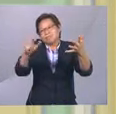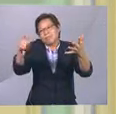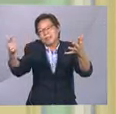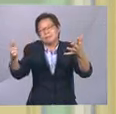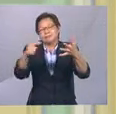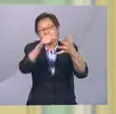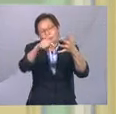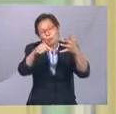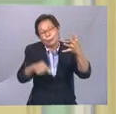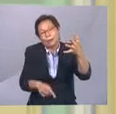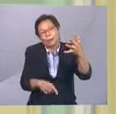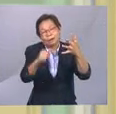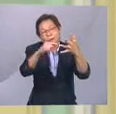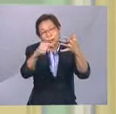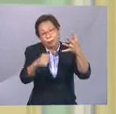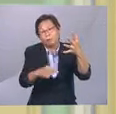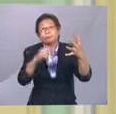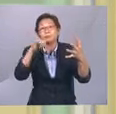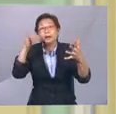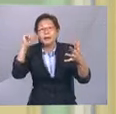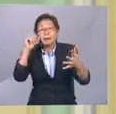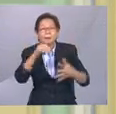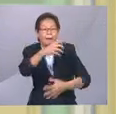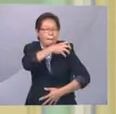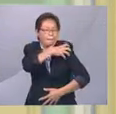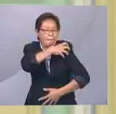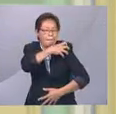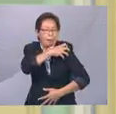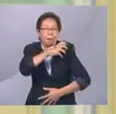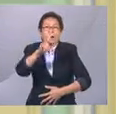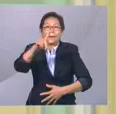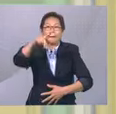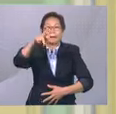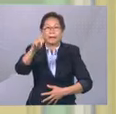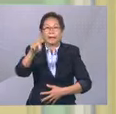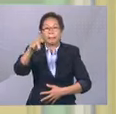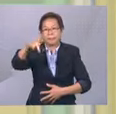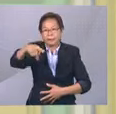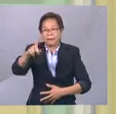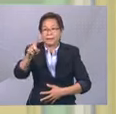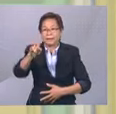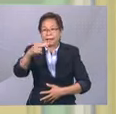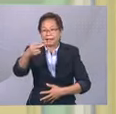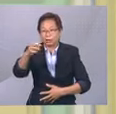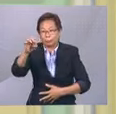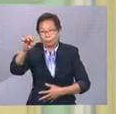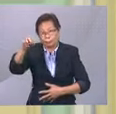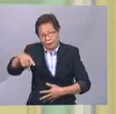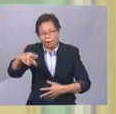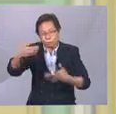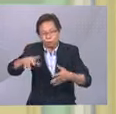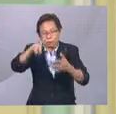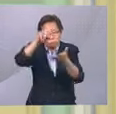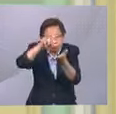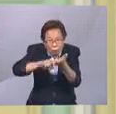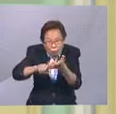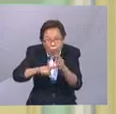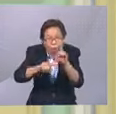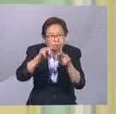semalam pengakuan saya kepedean ejb telah membuat pemantauan harian di